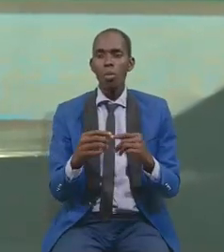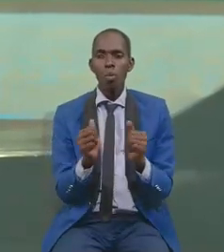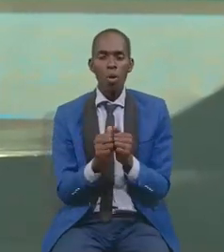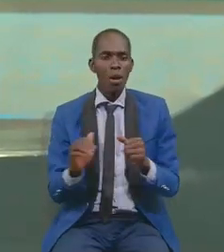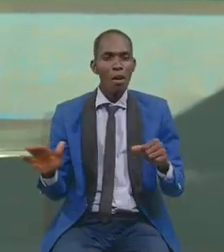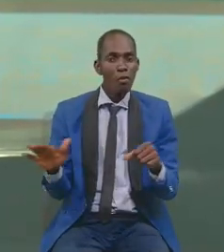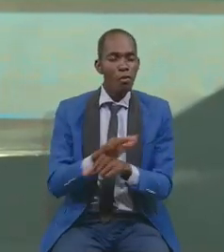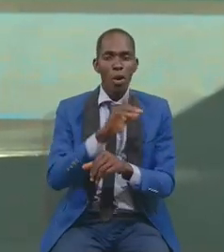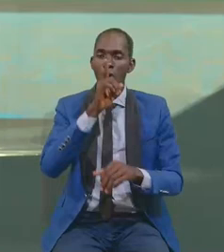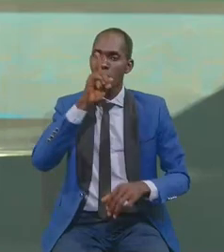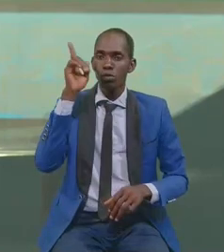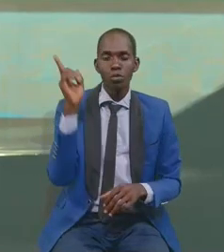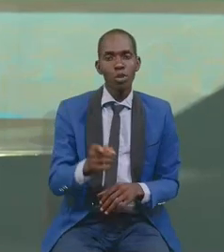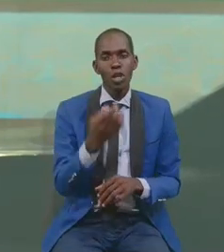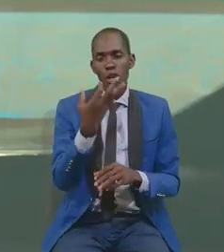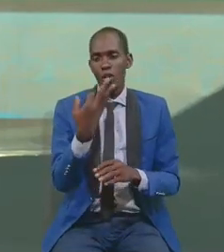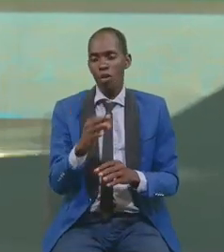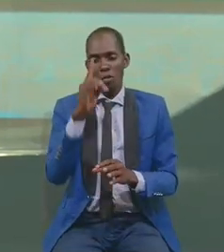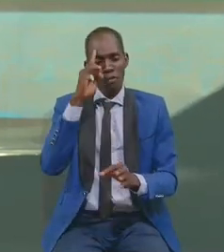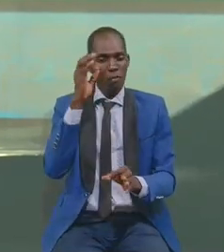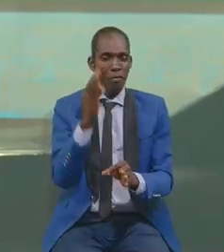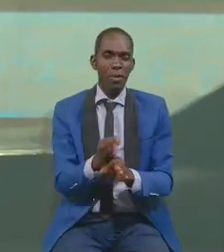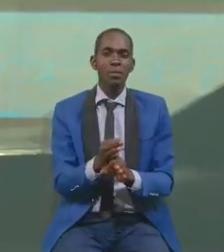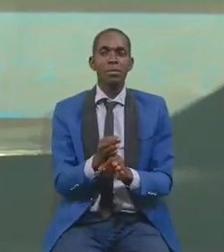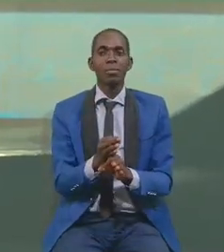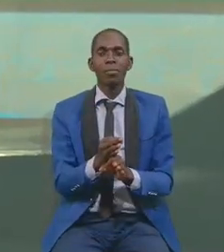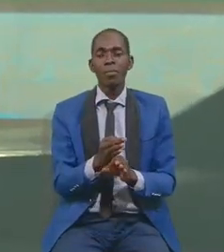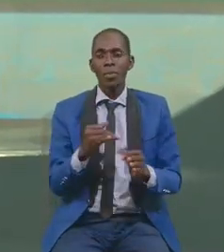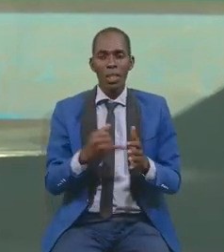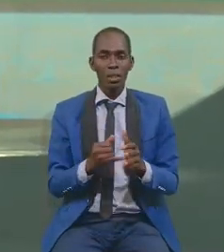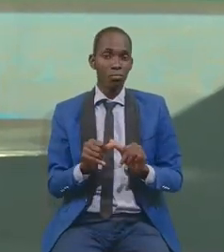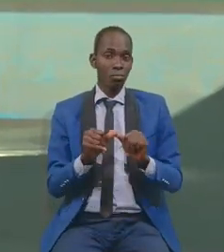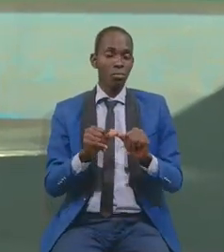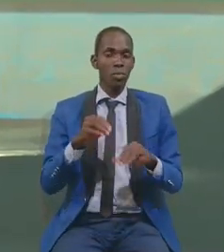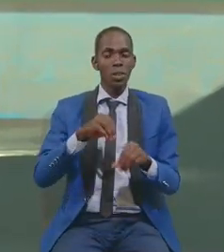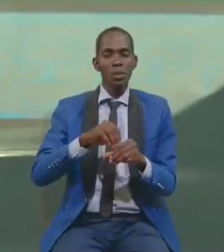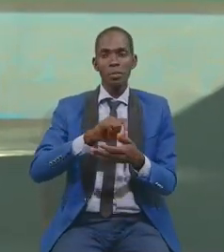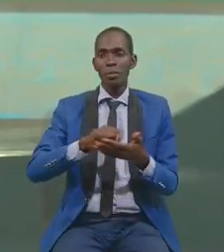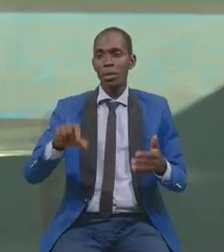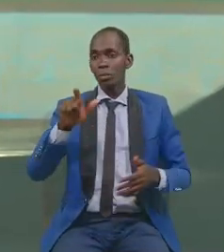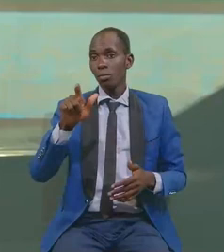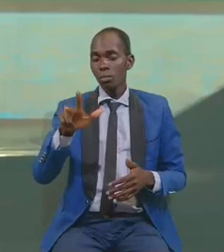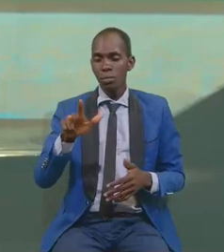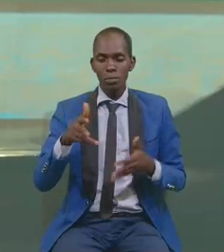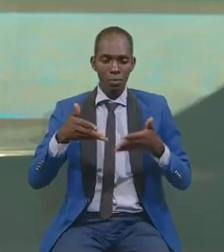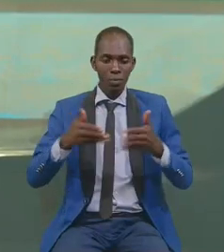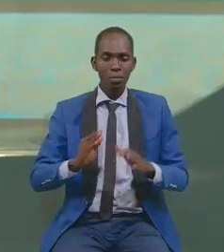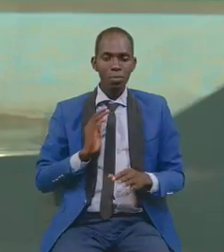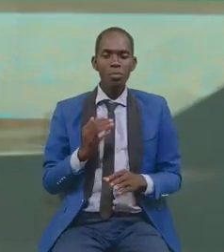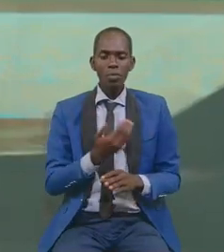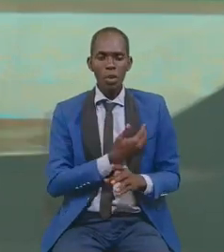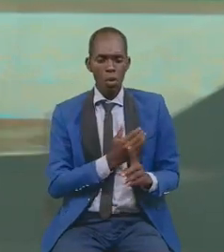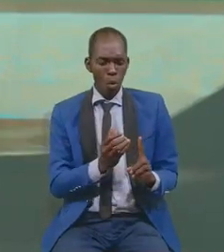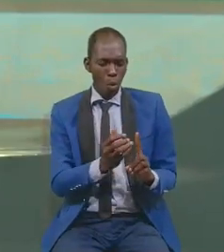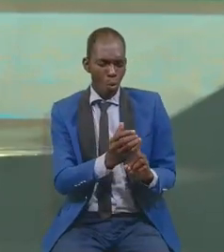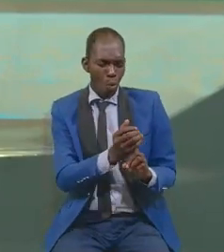audace, avec une plénitude de la foi. Les cœurs purifiés d'une mauvaise